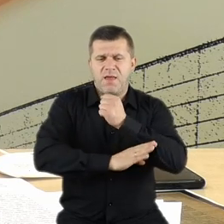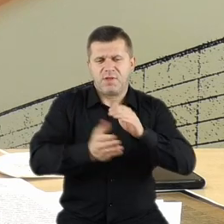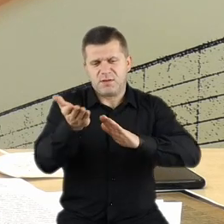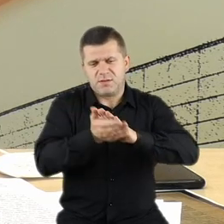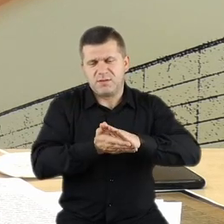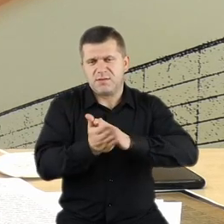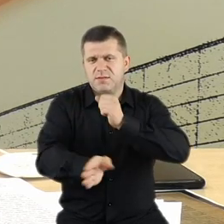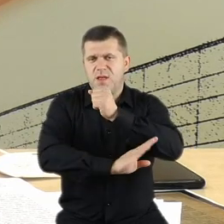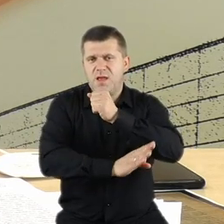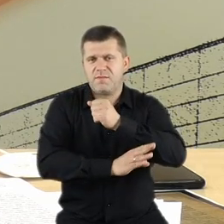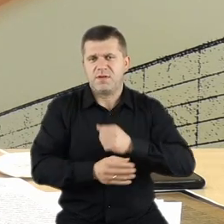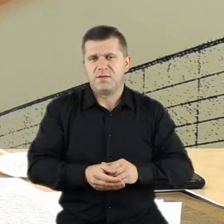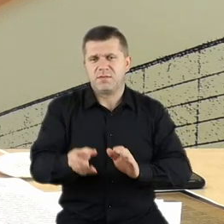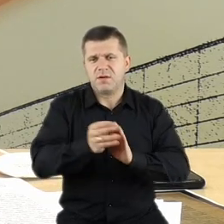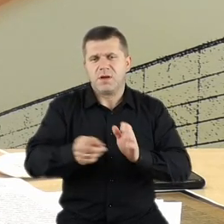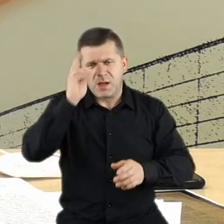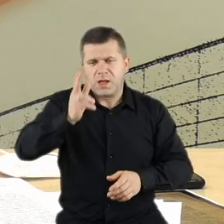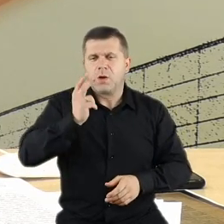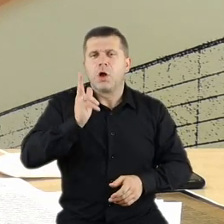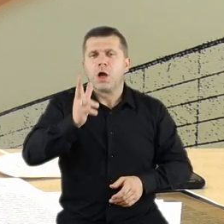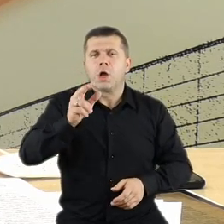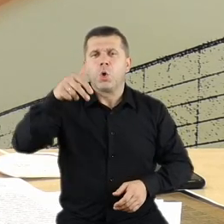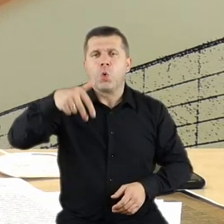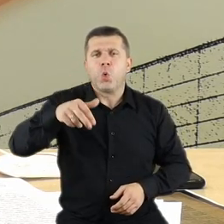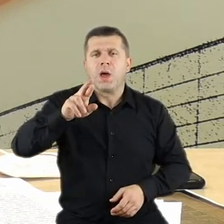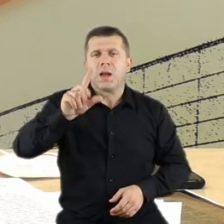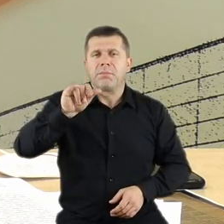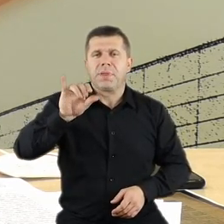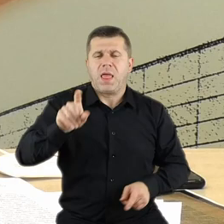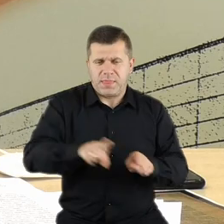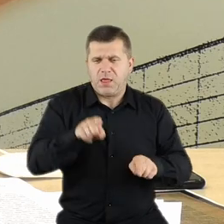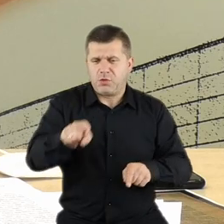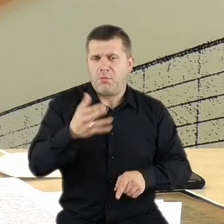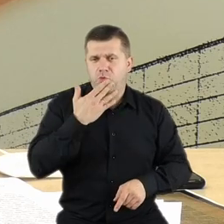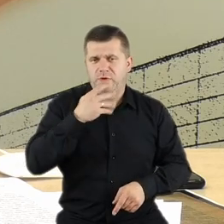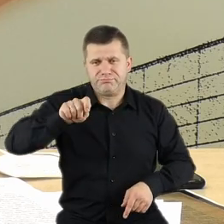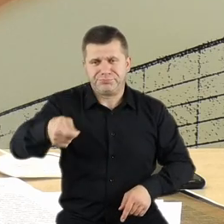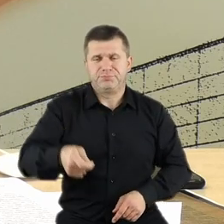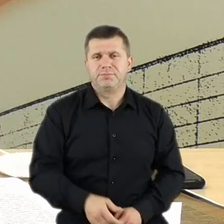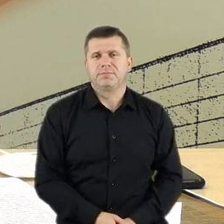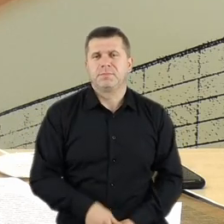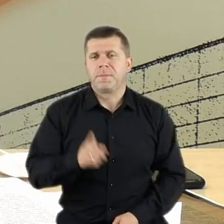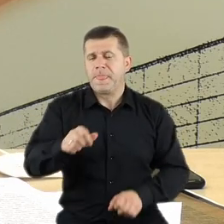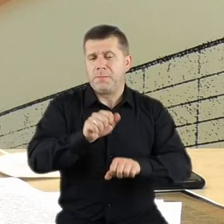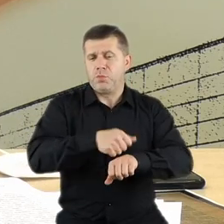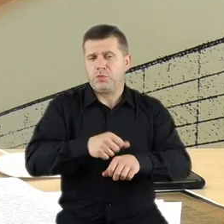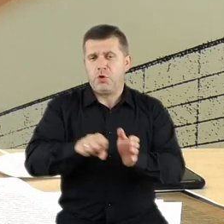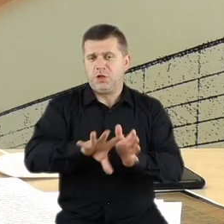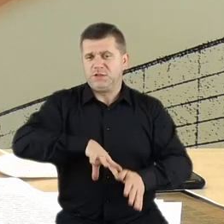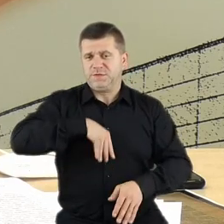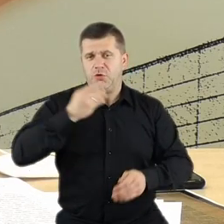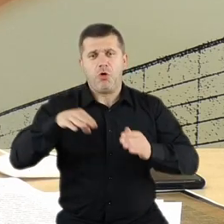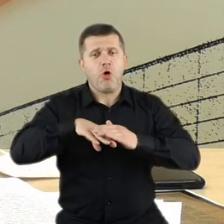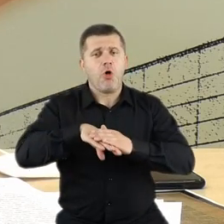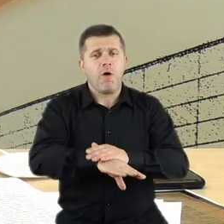narobili NATO Kurpie też No bo te buty takie WOT święta to chowane były w